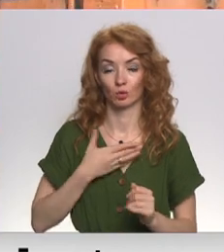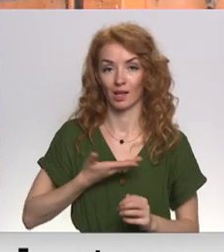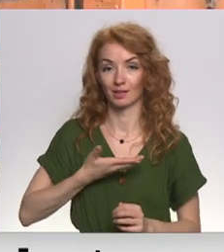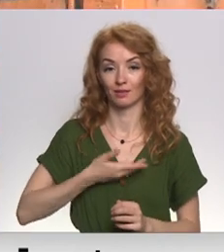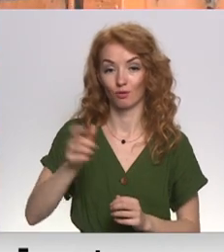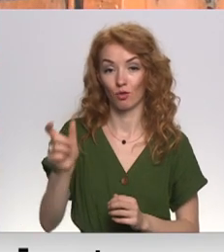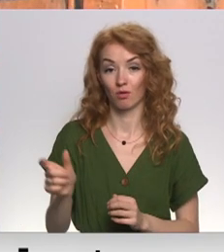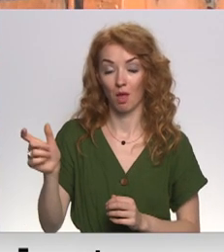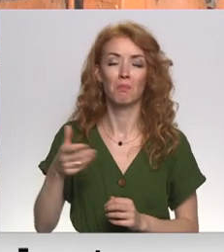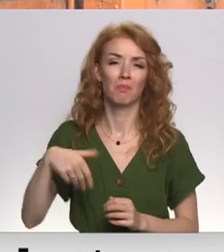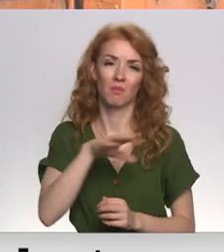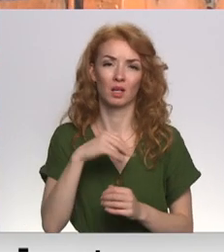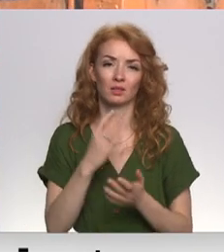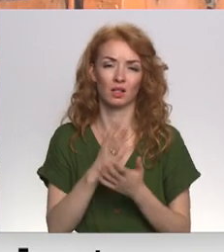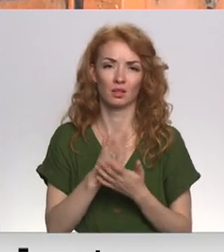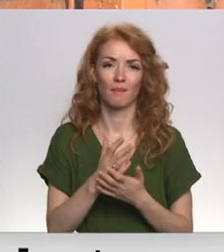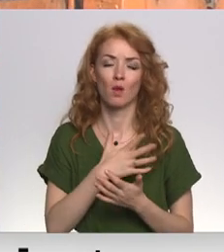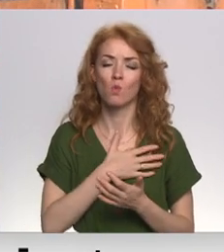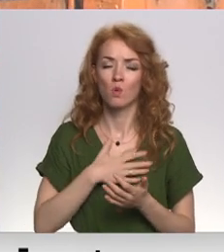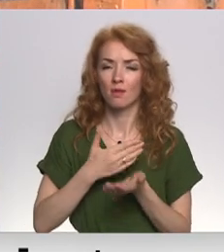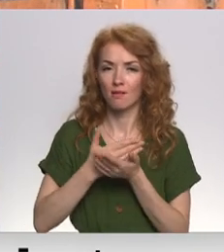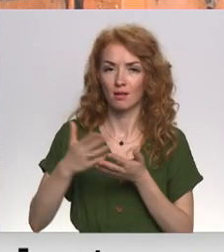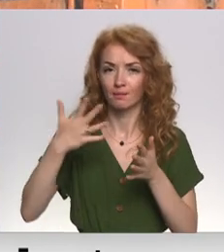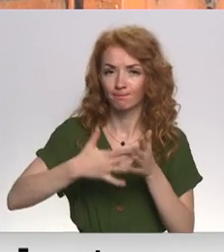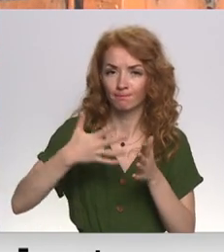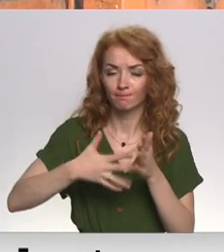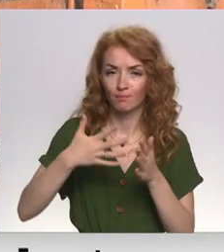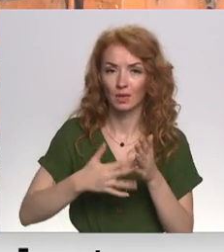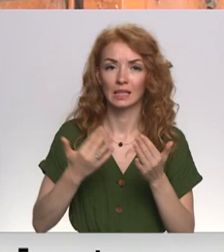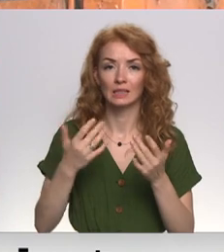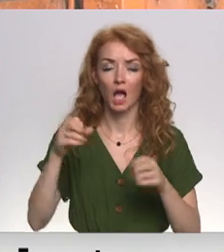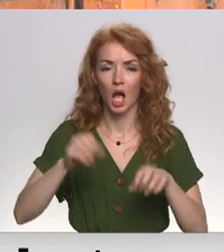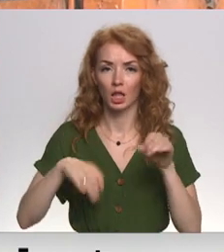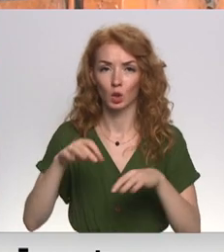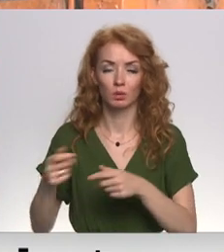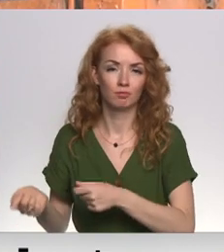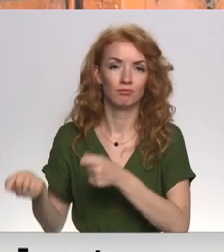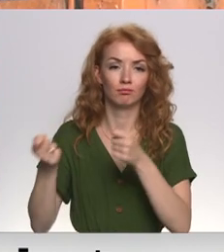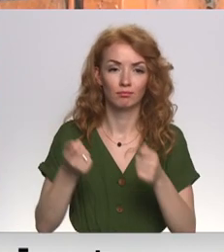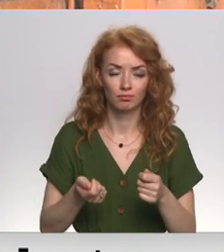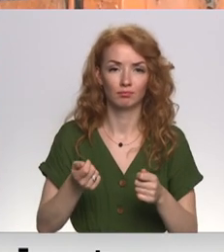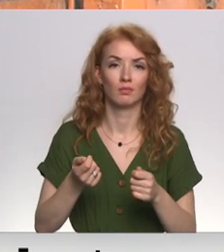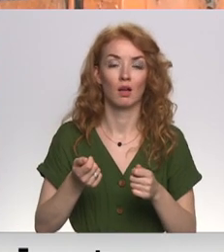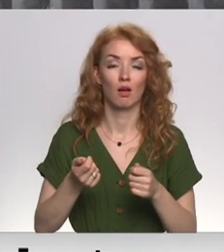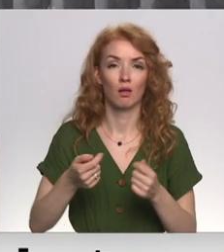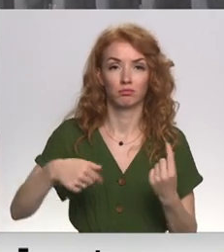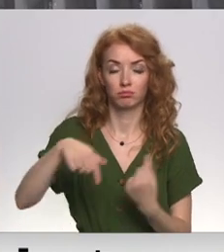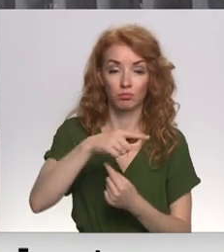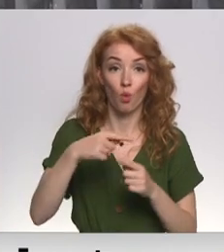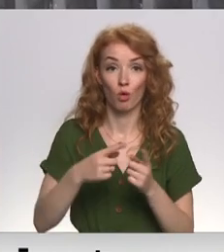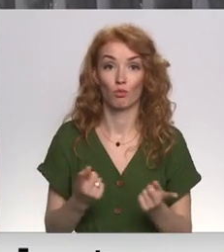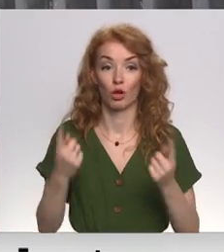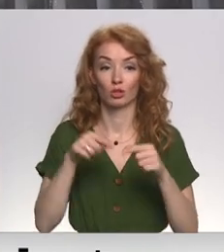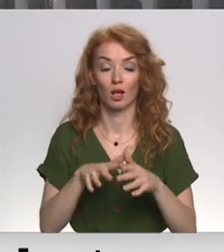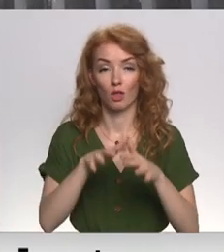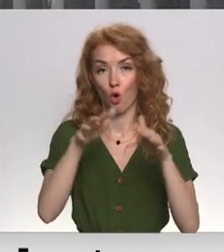iedzīvotājiem. Mēs esam diezgan rūpīgi rēķinājuši mūsu atkritumu plūsmu un tas daudzums, ko šobrīd